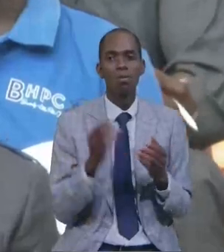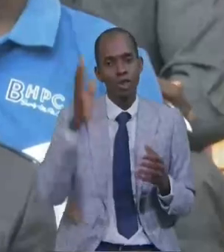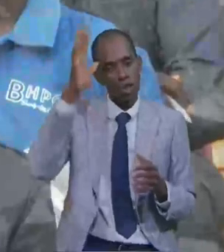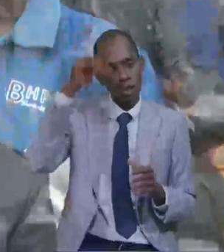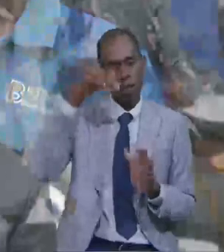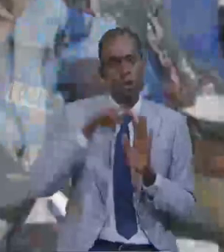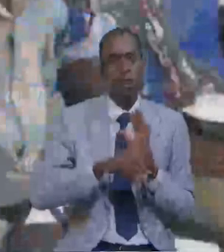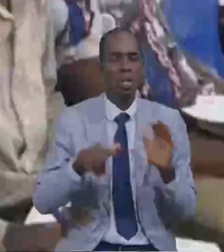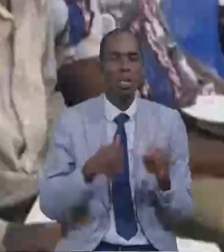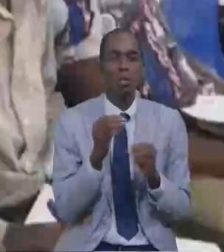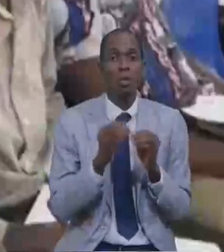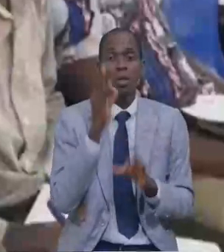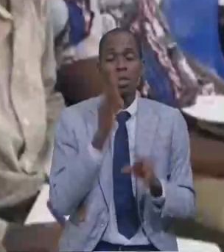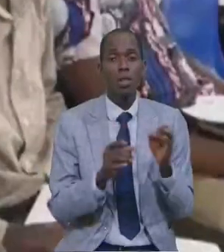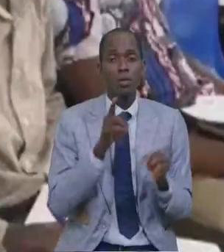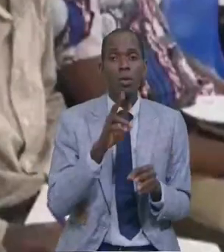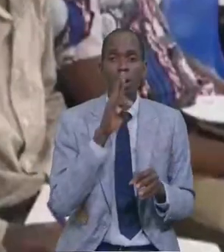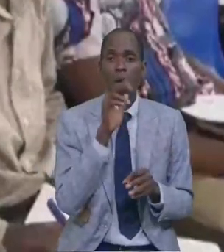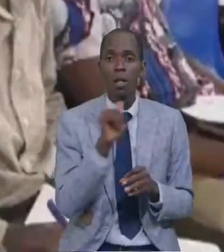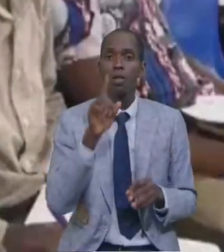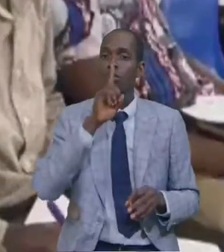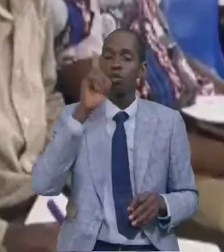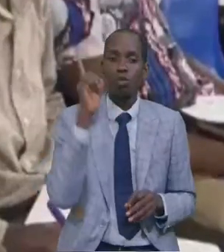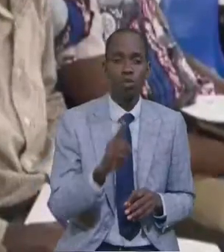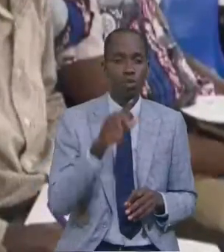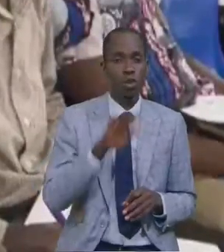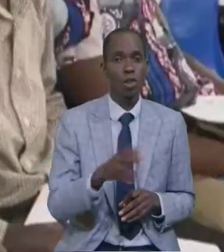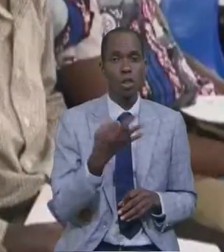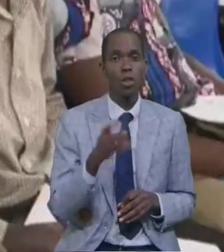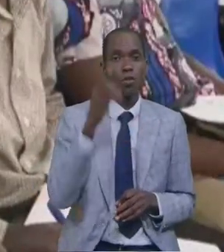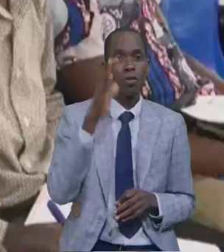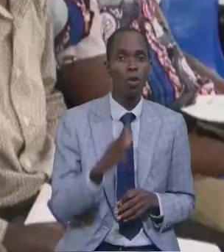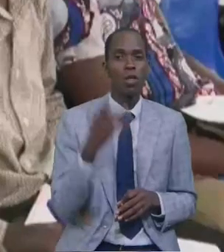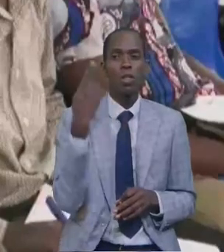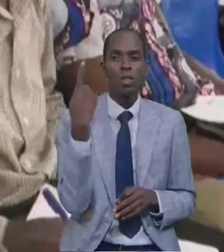la stupidité est bloquée par la piété. Jacques 1.